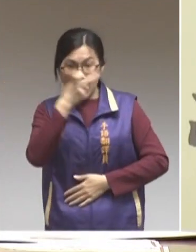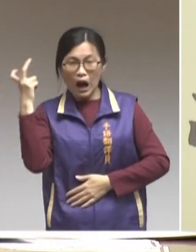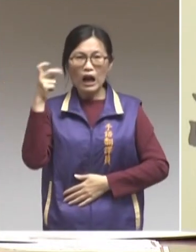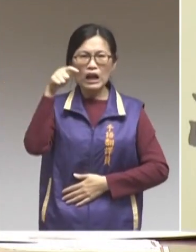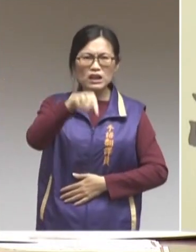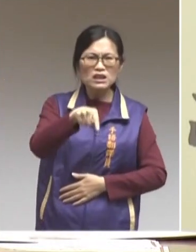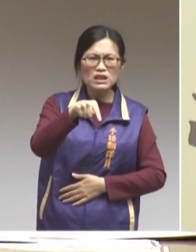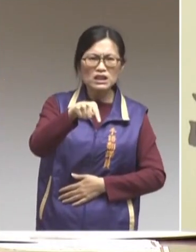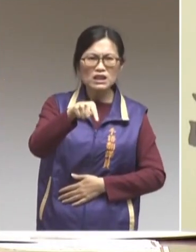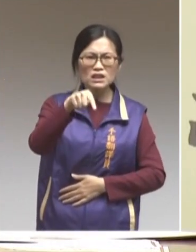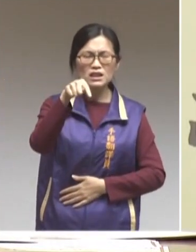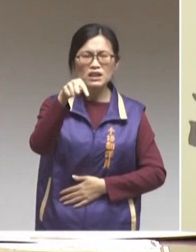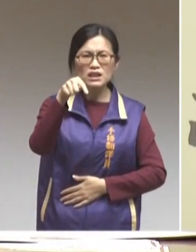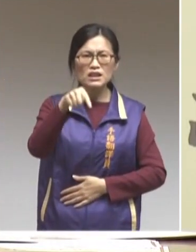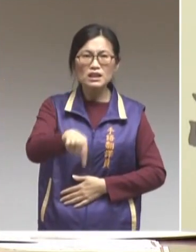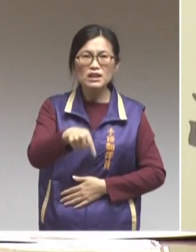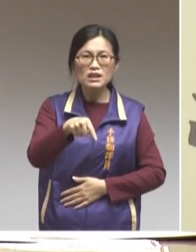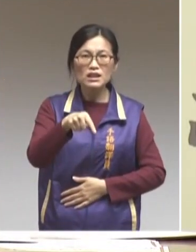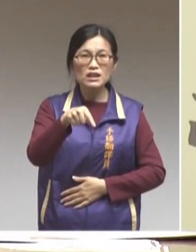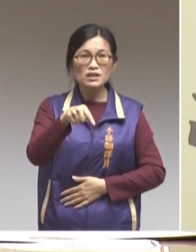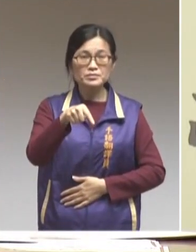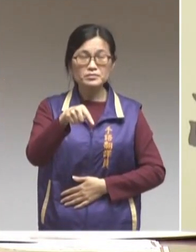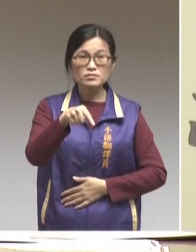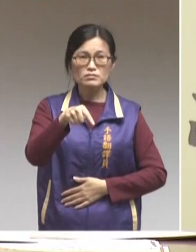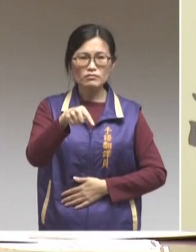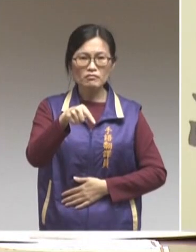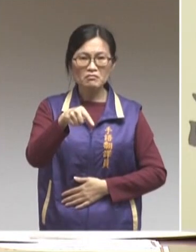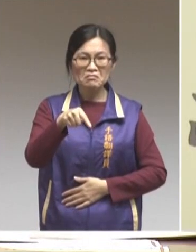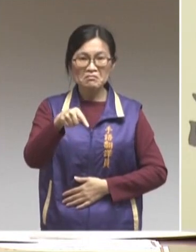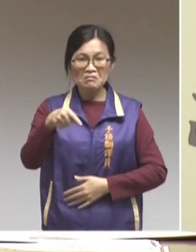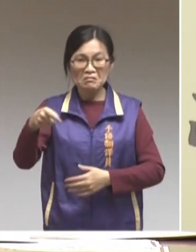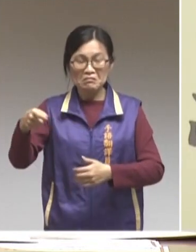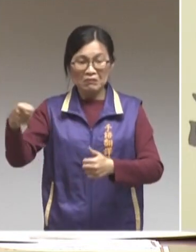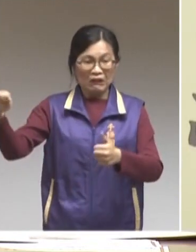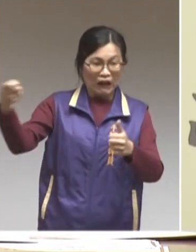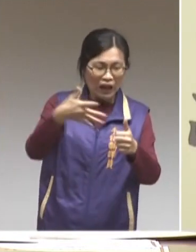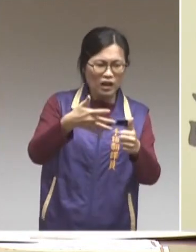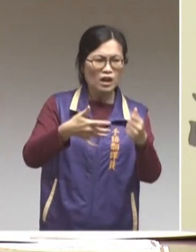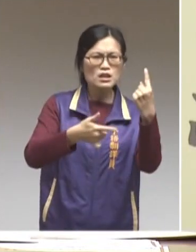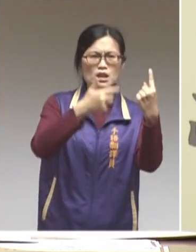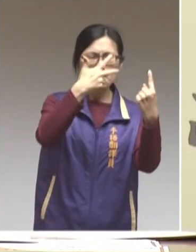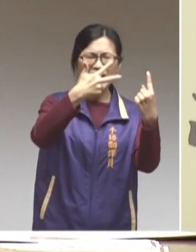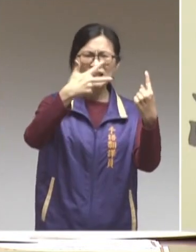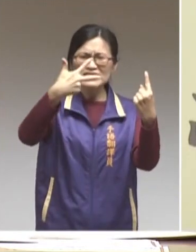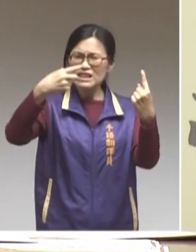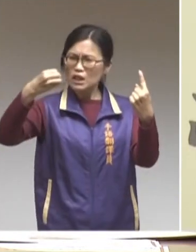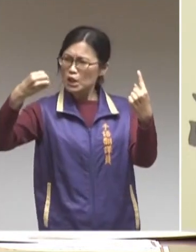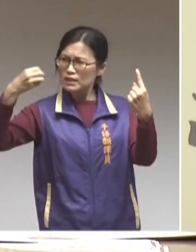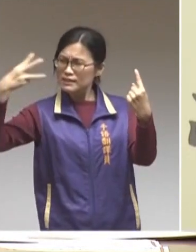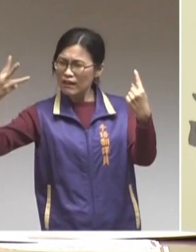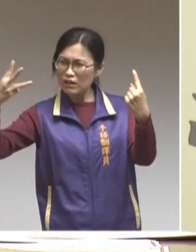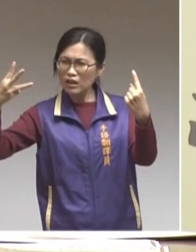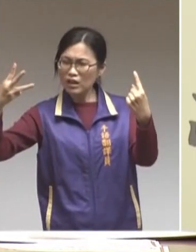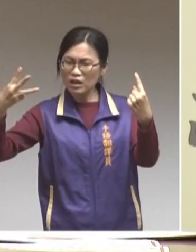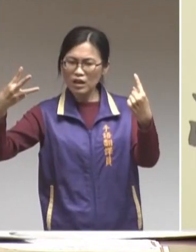个他的这个感染给，抱歉，18703传染给。